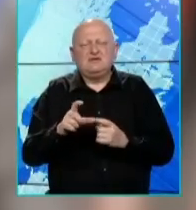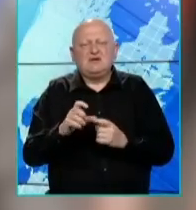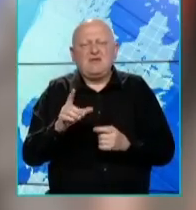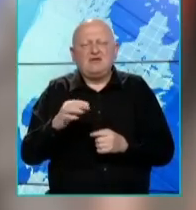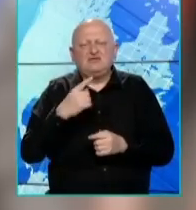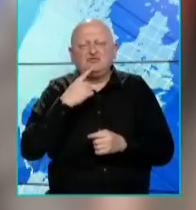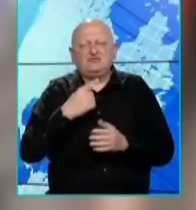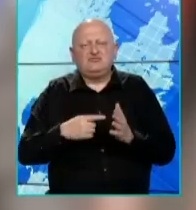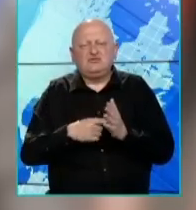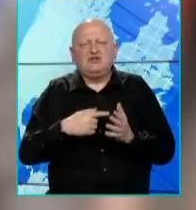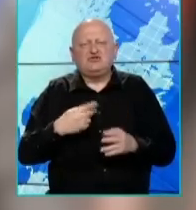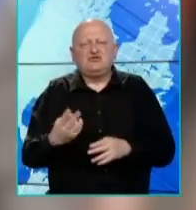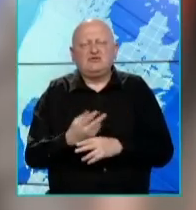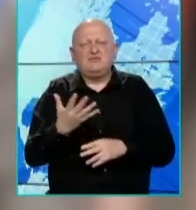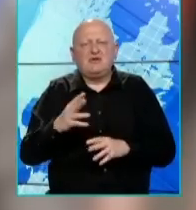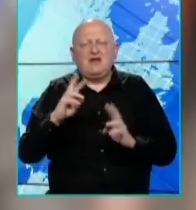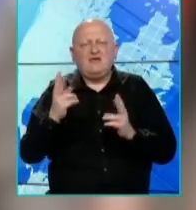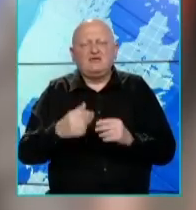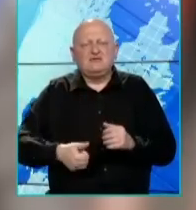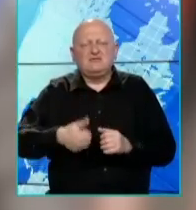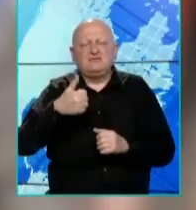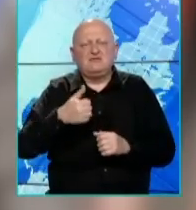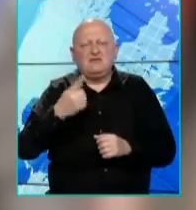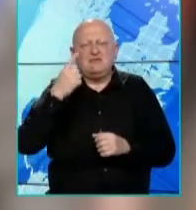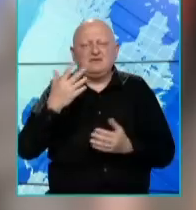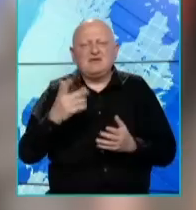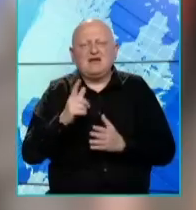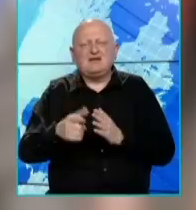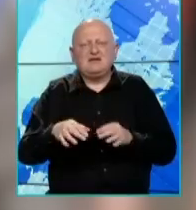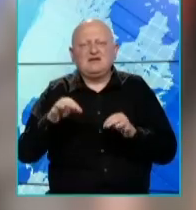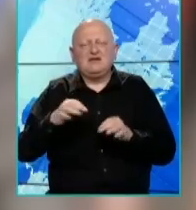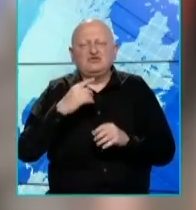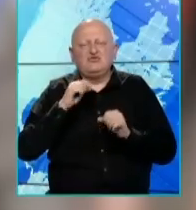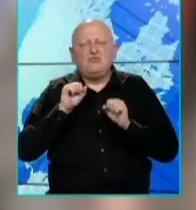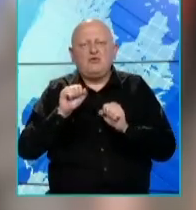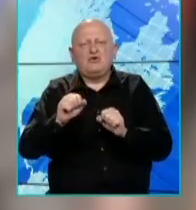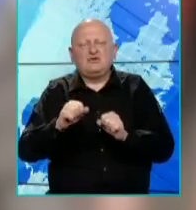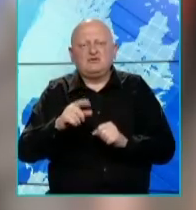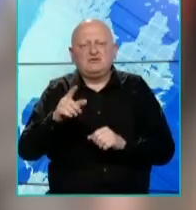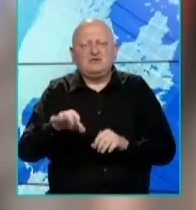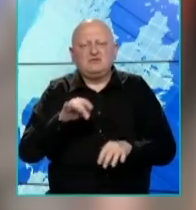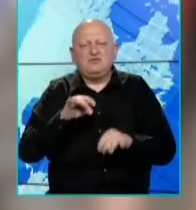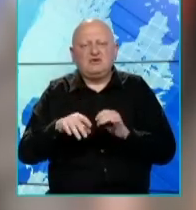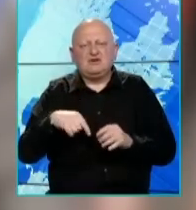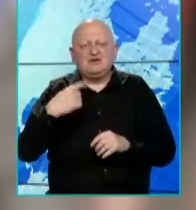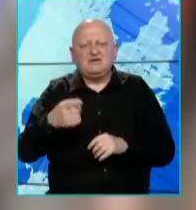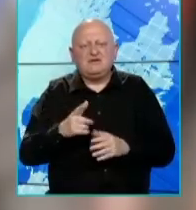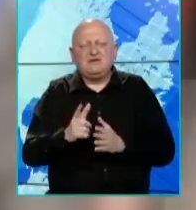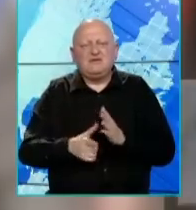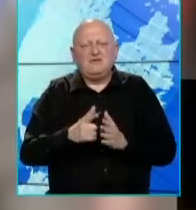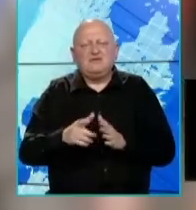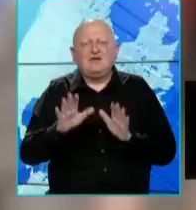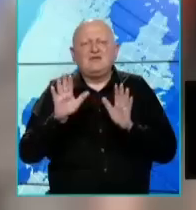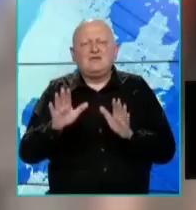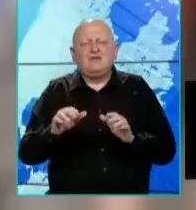Lerić, igrač koji je predstavljao našu zemlju na 5 europskih prvenstava, misli kako je vrijeme da igrači bojkotiraju sljedećeg izbornika. Vrijeme za